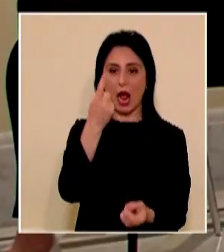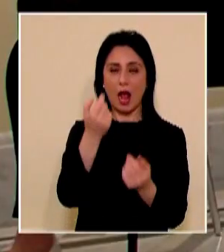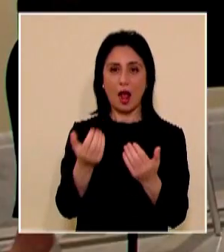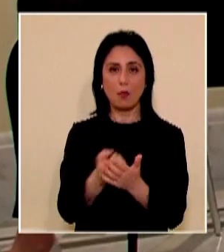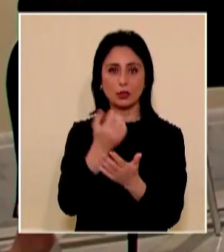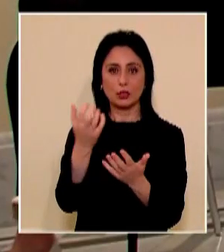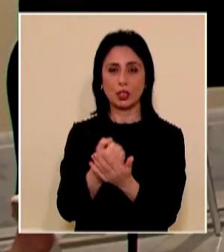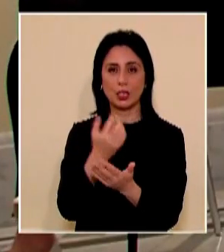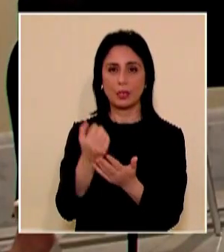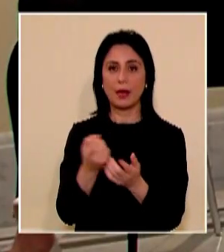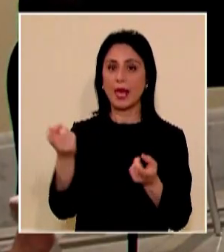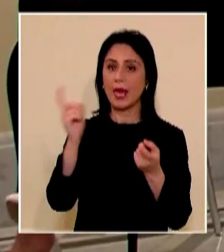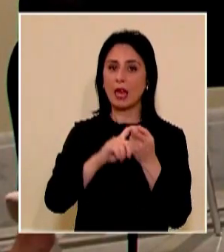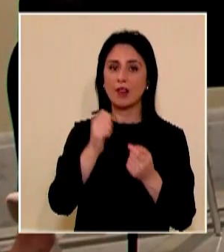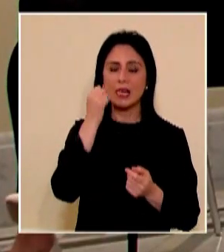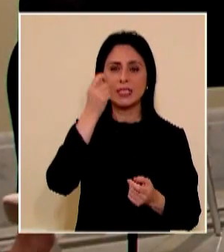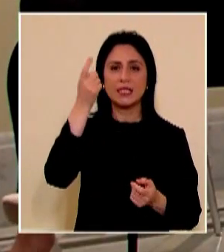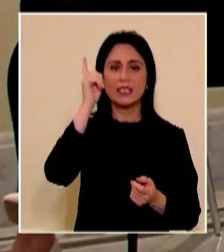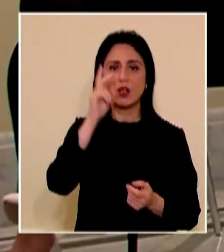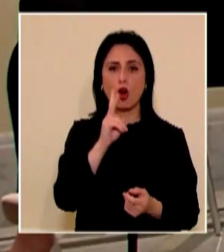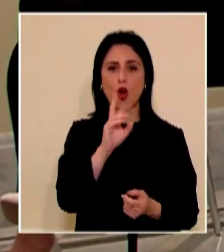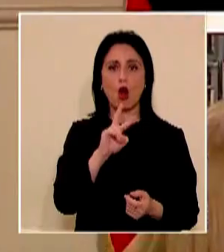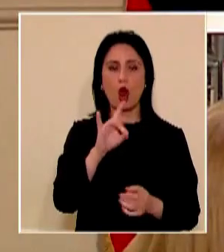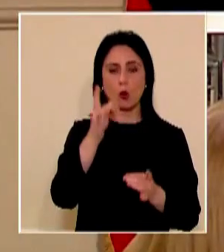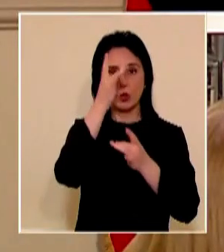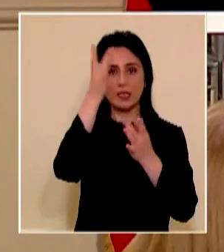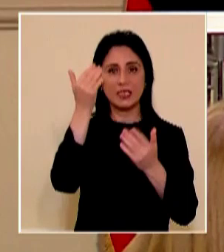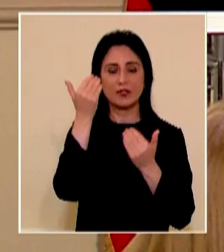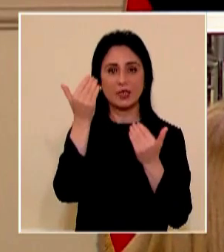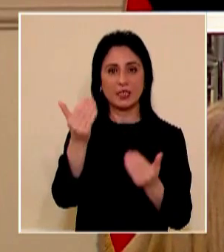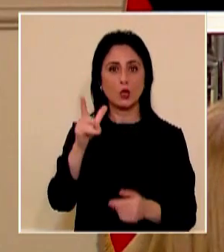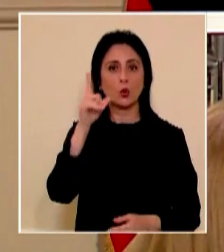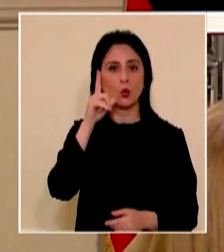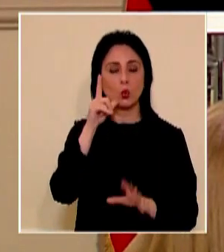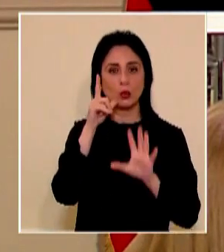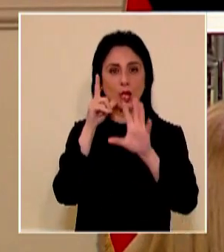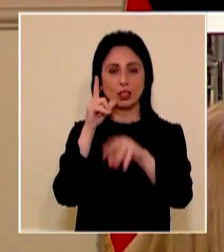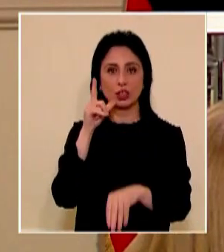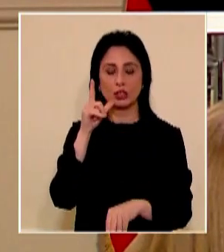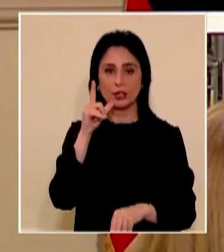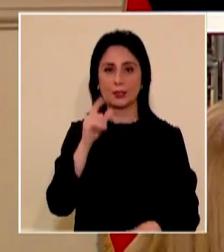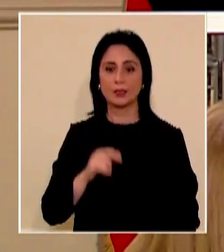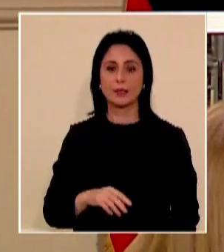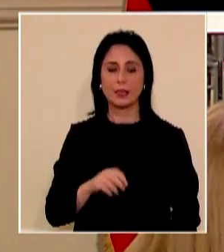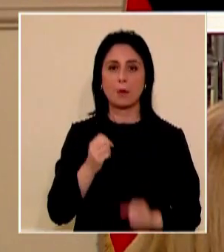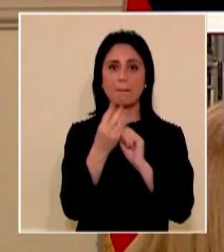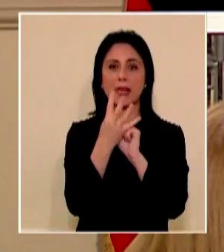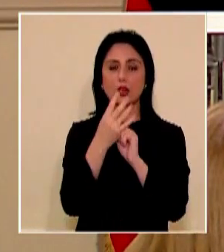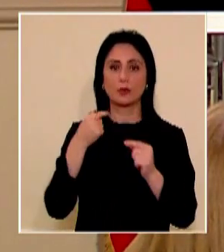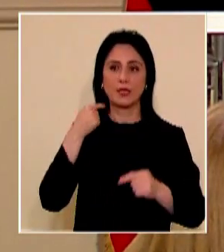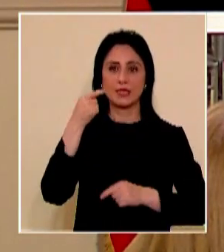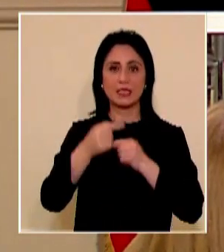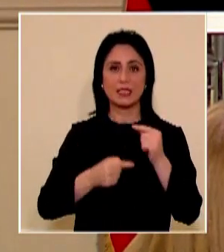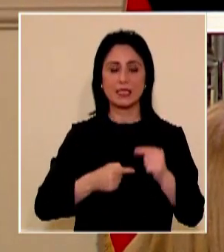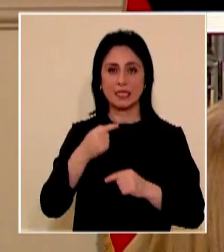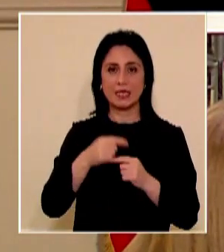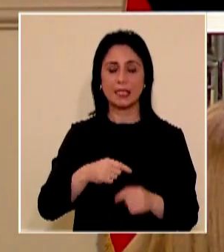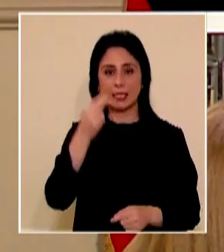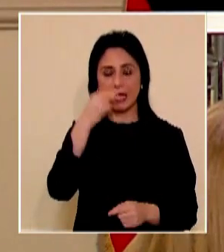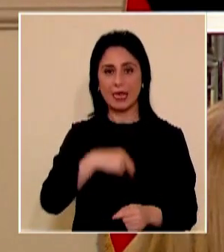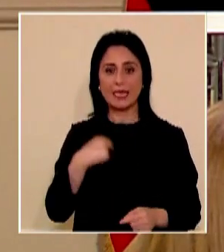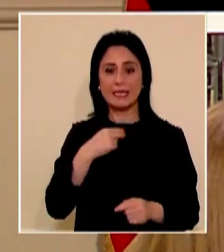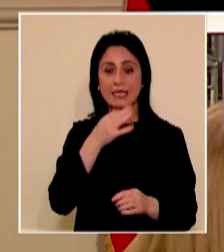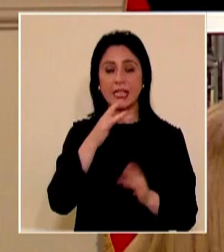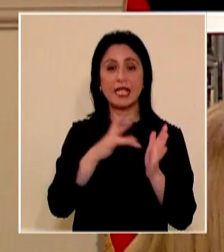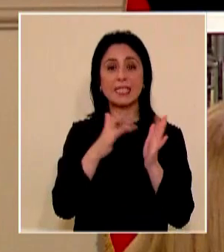Armoczenebi, Echeba Dwel, Kolchur, Cywilizacja z Kutaisci, Metod Mete Saukun od Christem